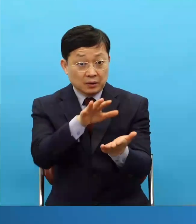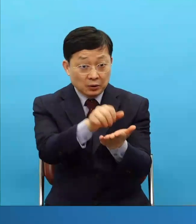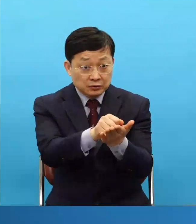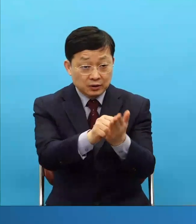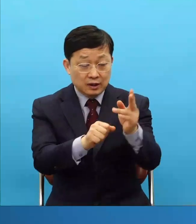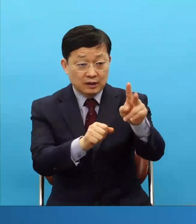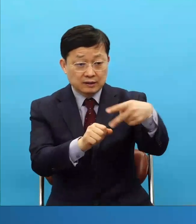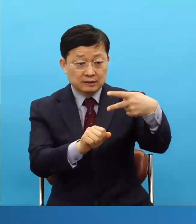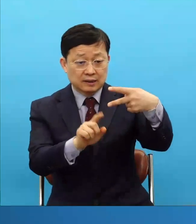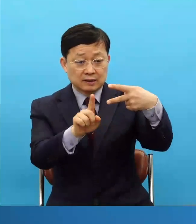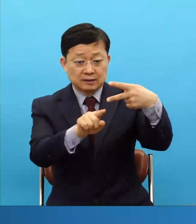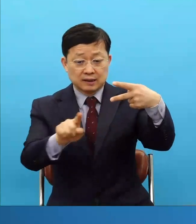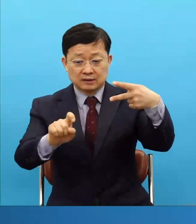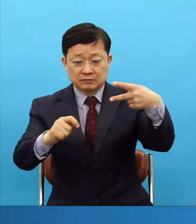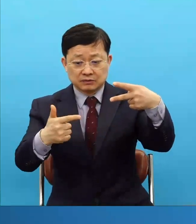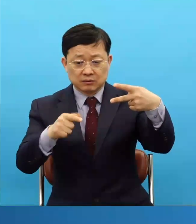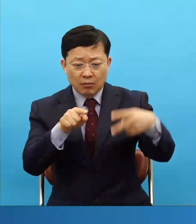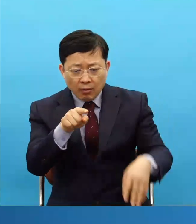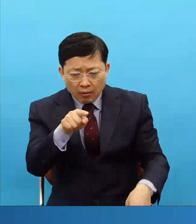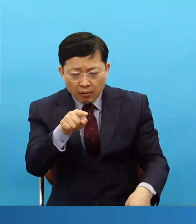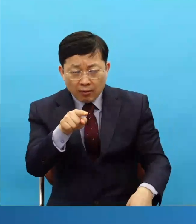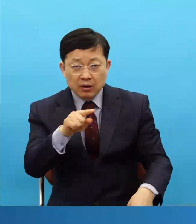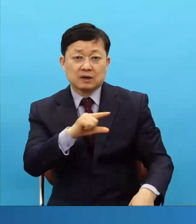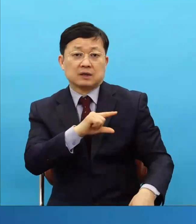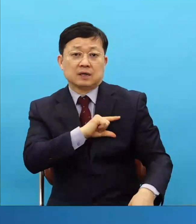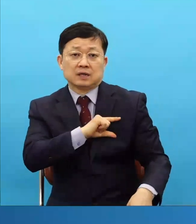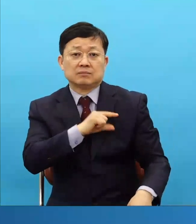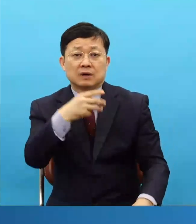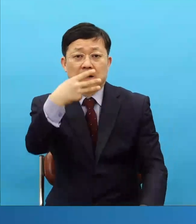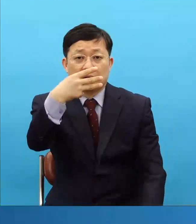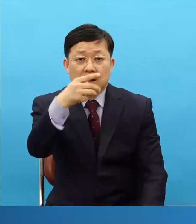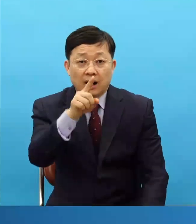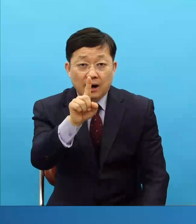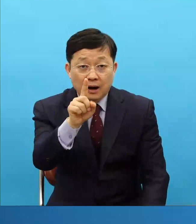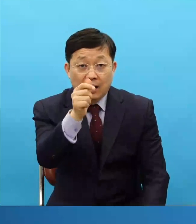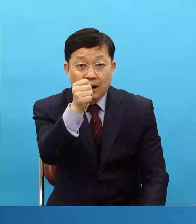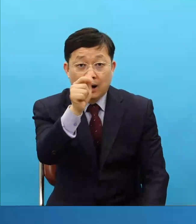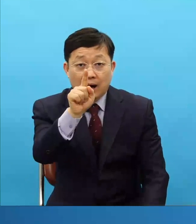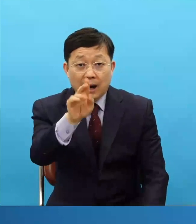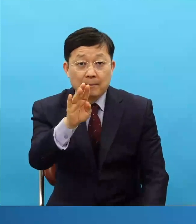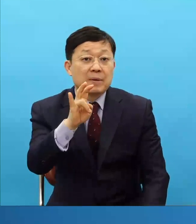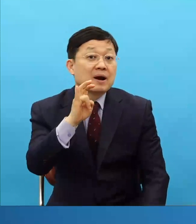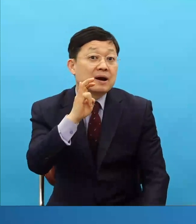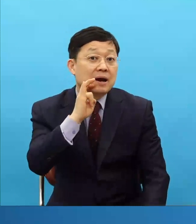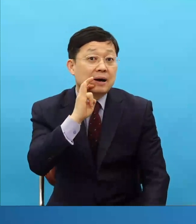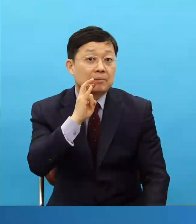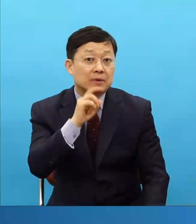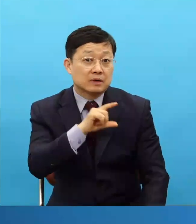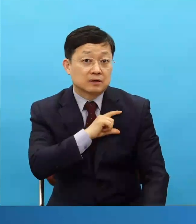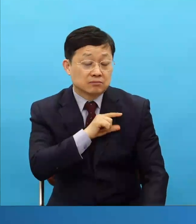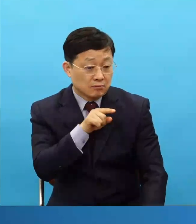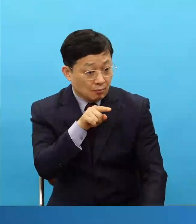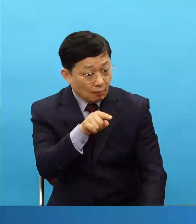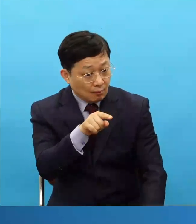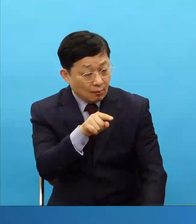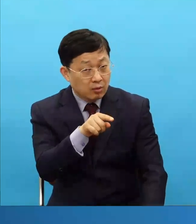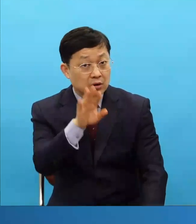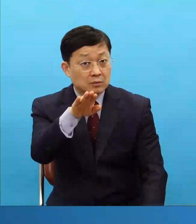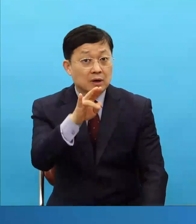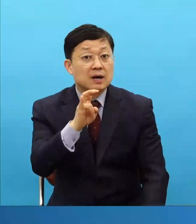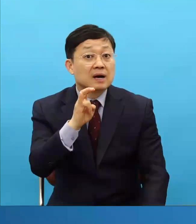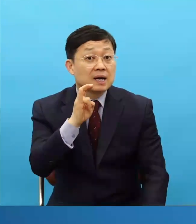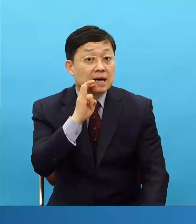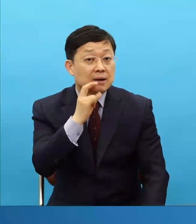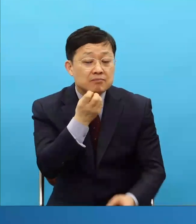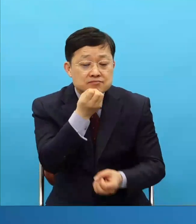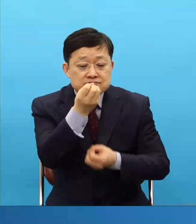2장의 기생 라합입니다. Then who played a crucial role in Joshua chapter 2? It was the prostitute Rahab. 라합이 두 가지 고백을 했어요.